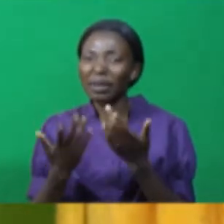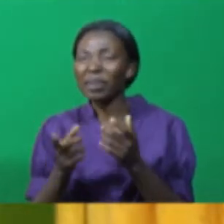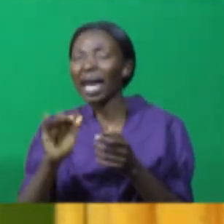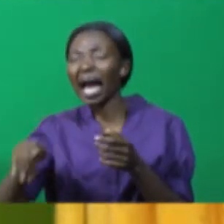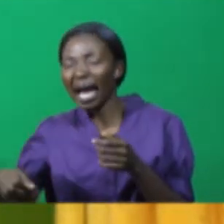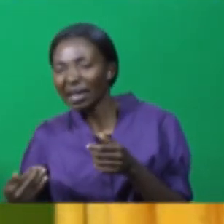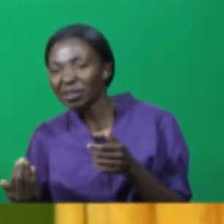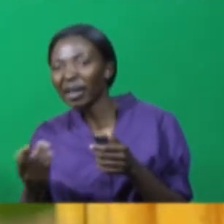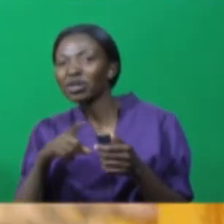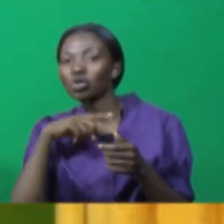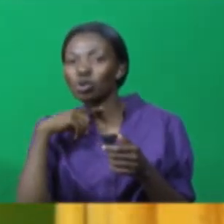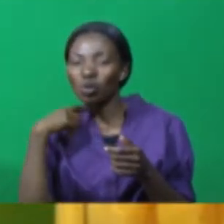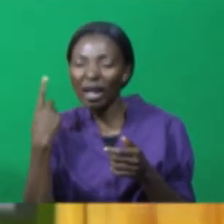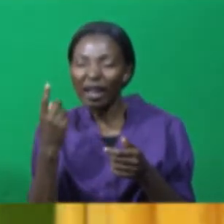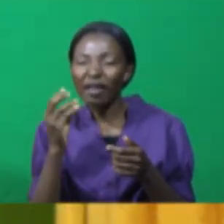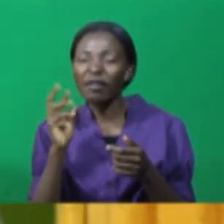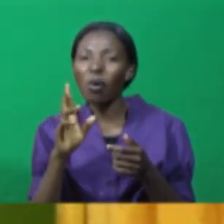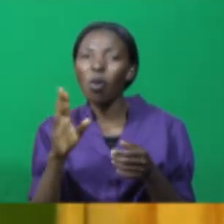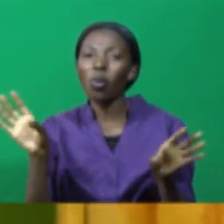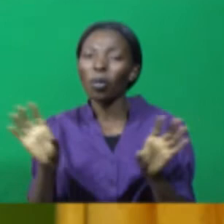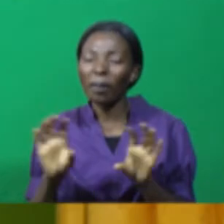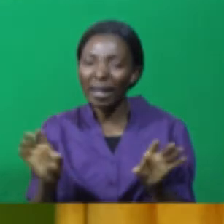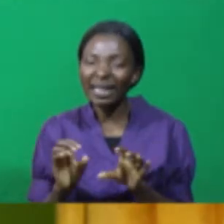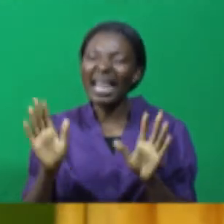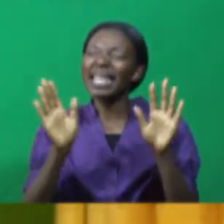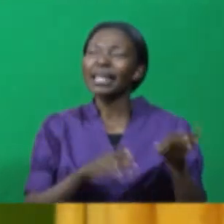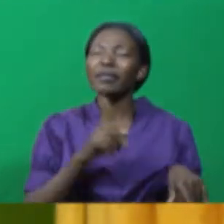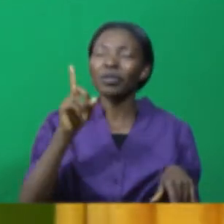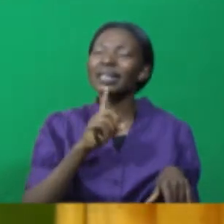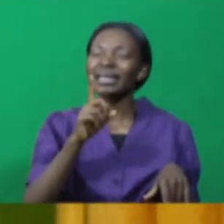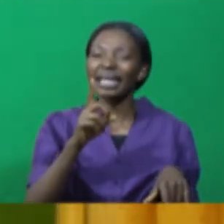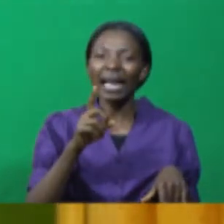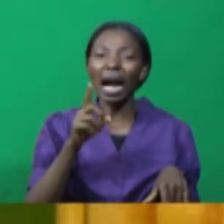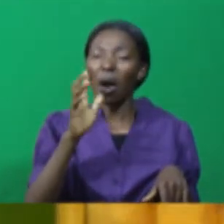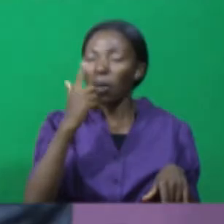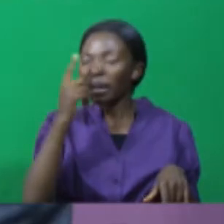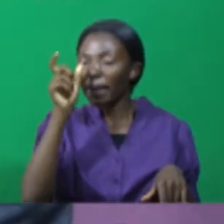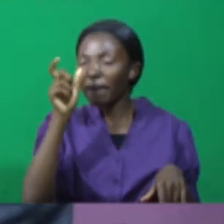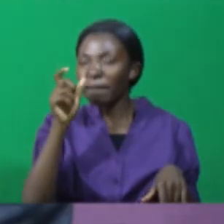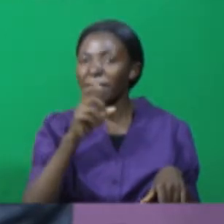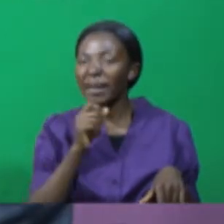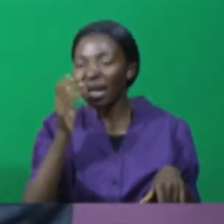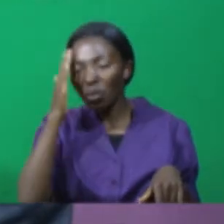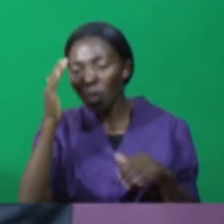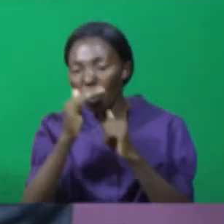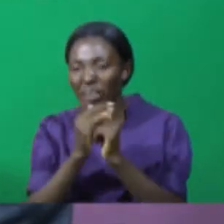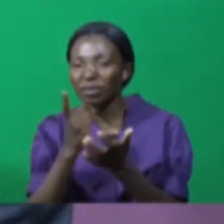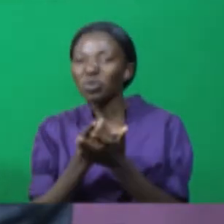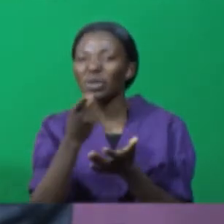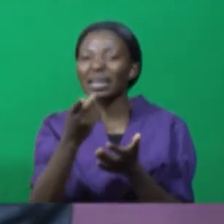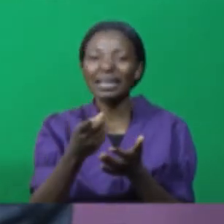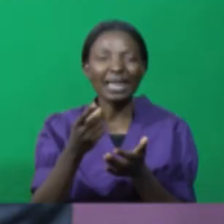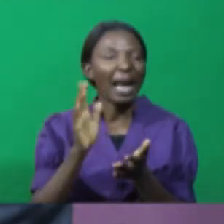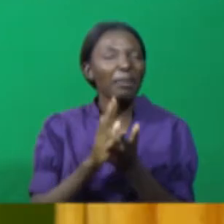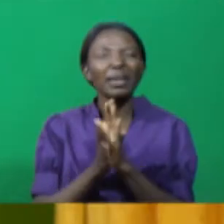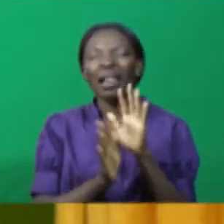akashungurudzwa nevanoshandira, anobva abva kuna Mwari kuti haa kana zvakadai so murume anonamata achindidai so, hama dzinonamata dzichindidai so, obva